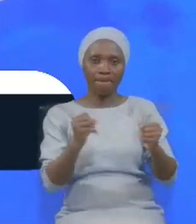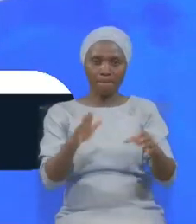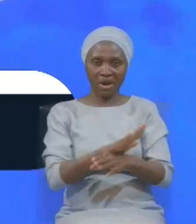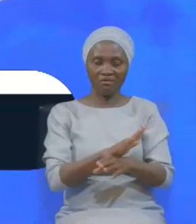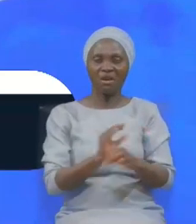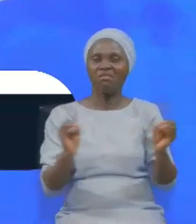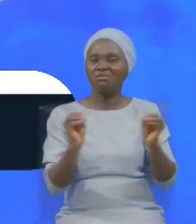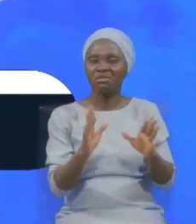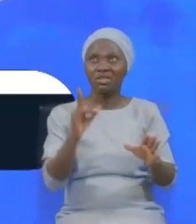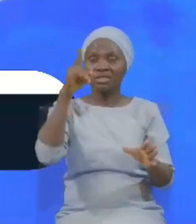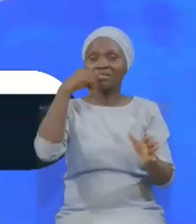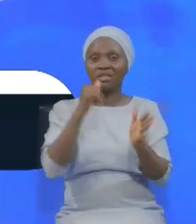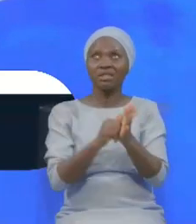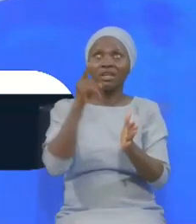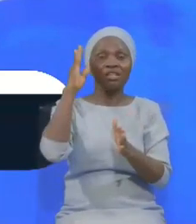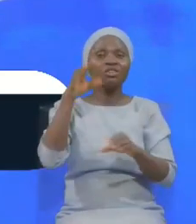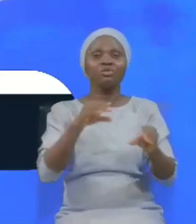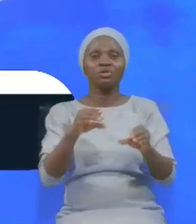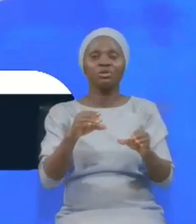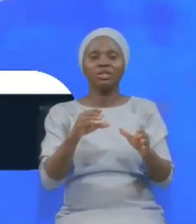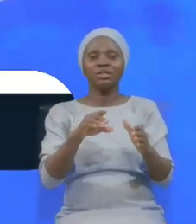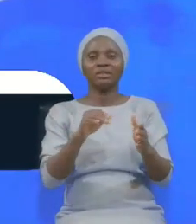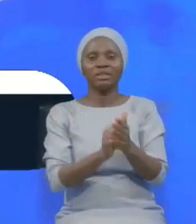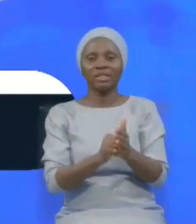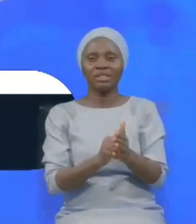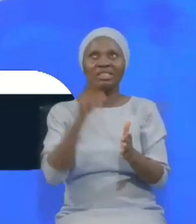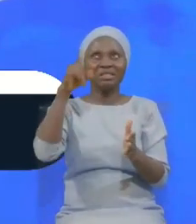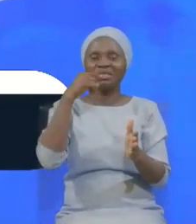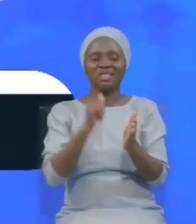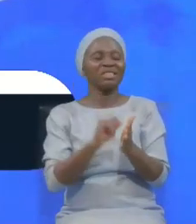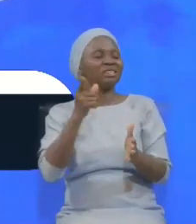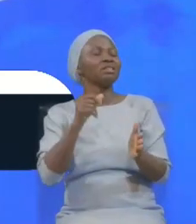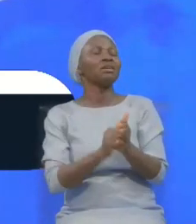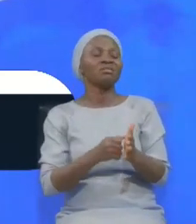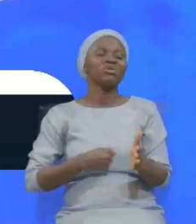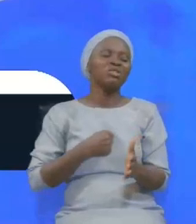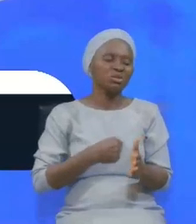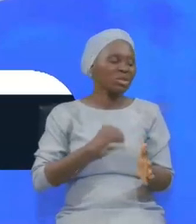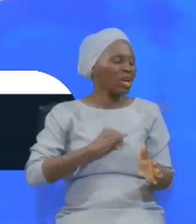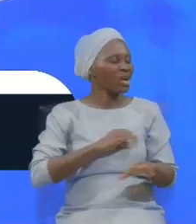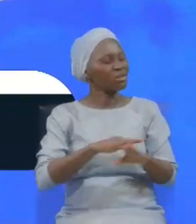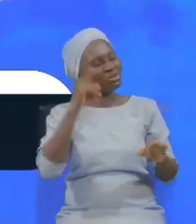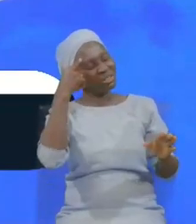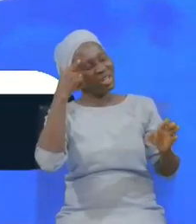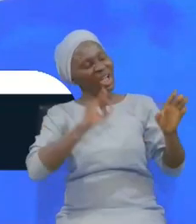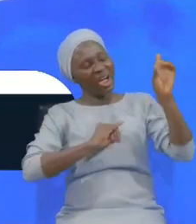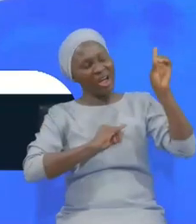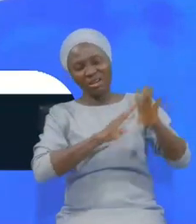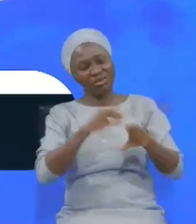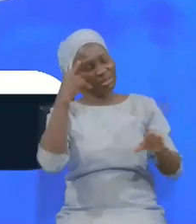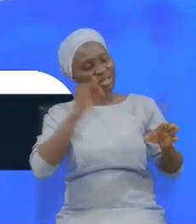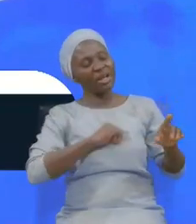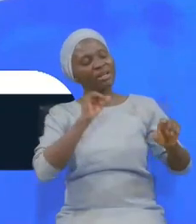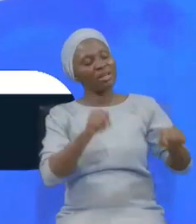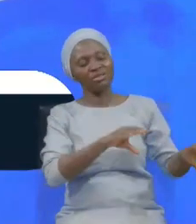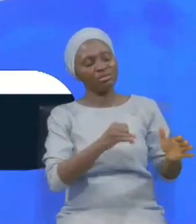qui dit qu'il n'arrive pas à le faire comme « désolé, je ne crois plus le faire, je n'ai pas de force, je n'ai